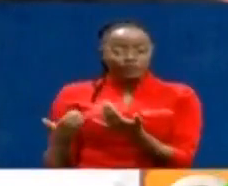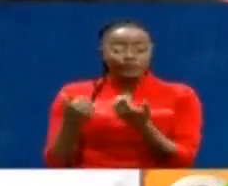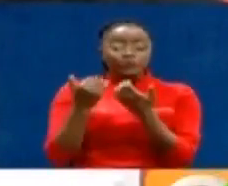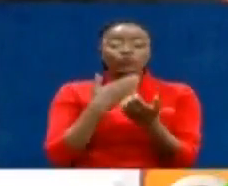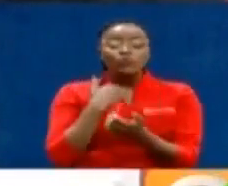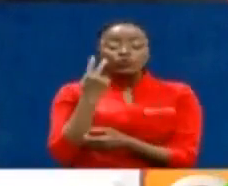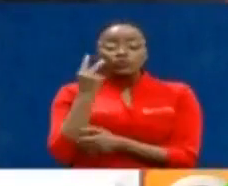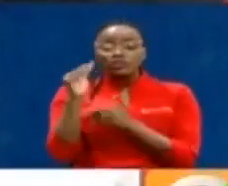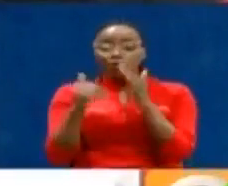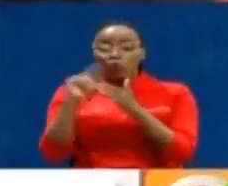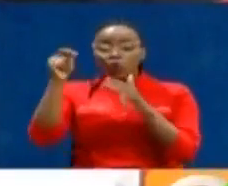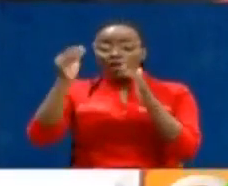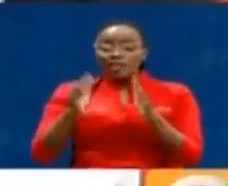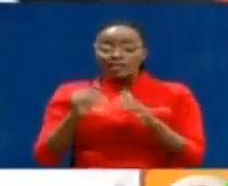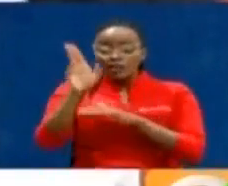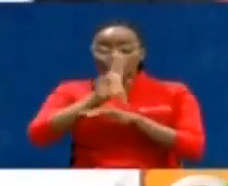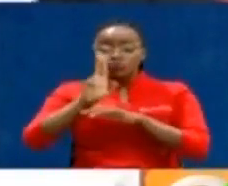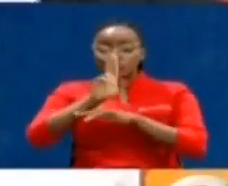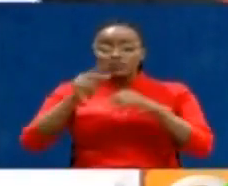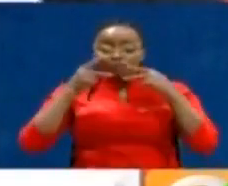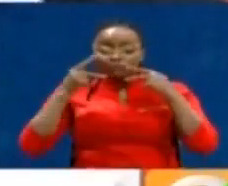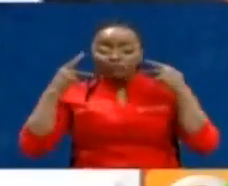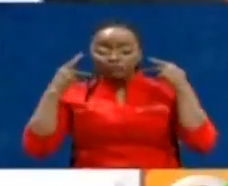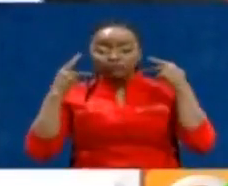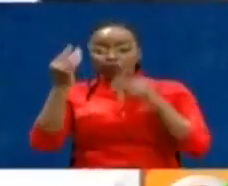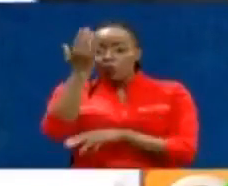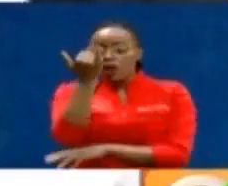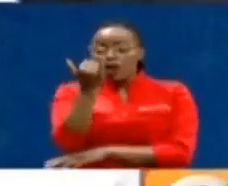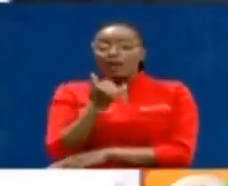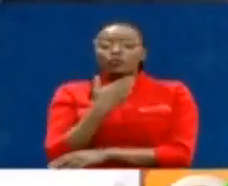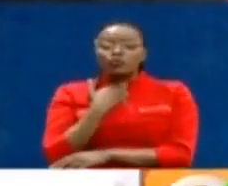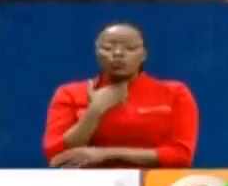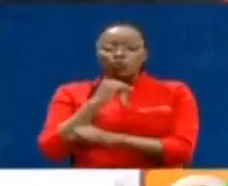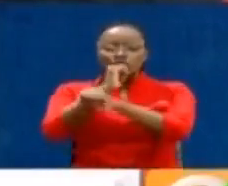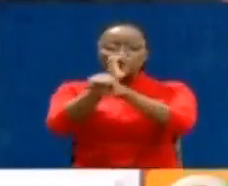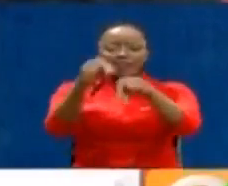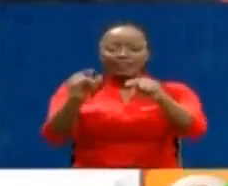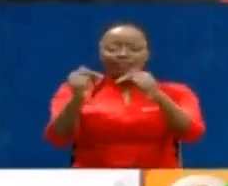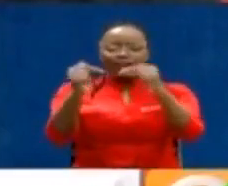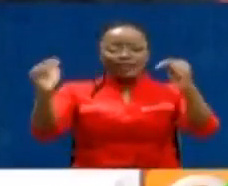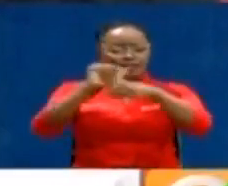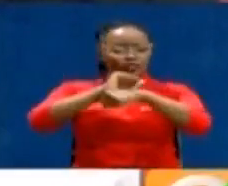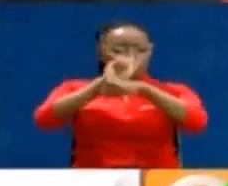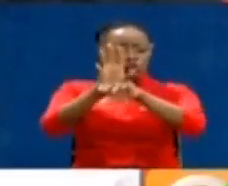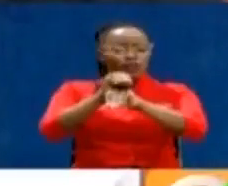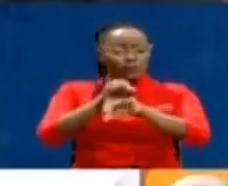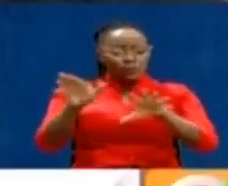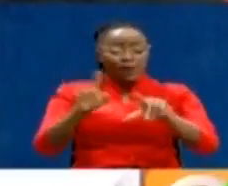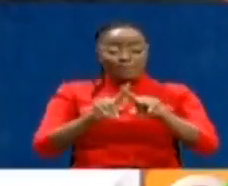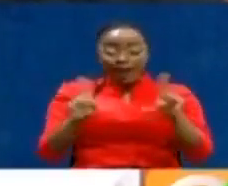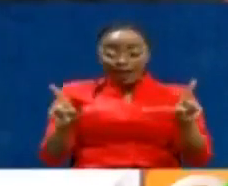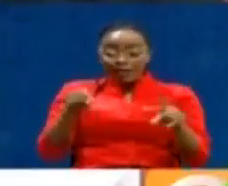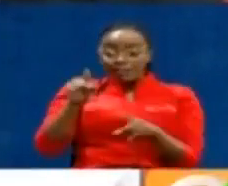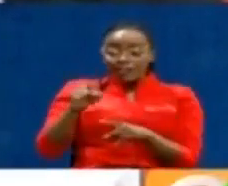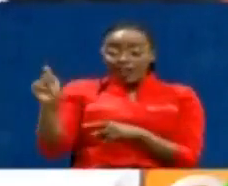Tunataka tuone Mkenya anavaa barakoa kwa sababu anataka kujikinga dhidi ya maambukizi ya korona,